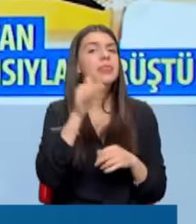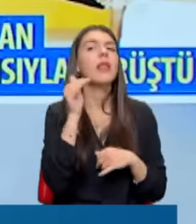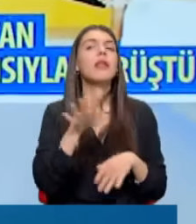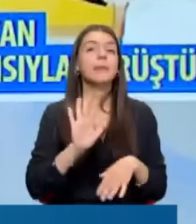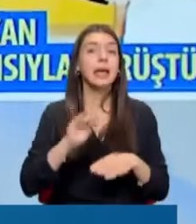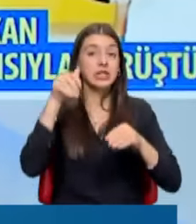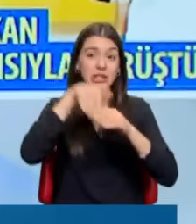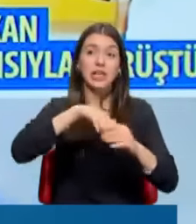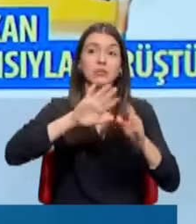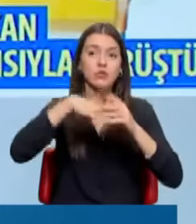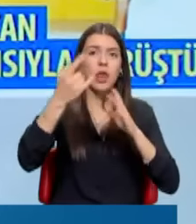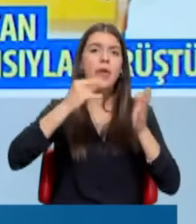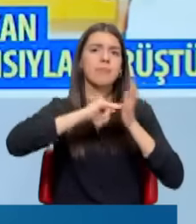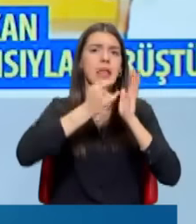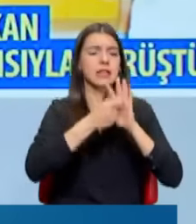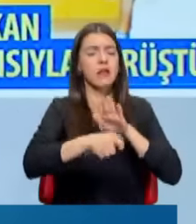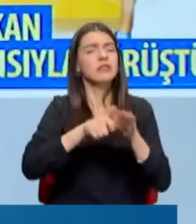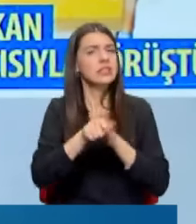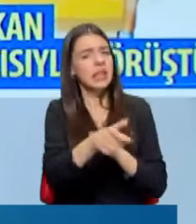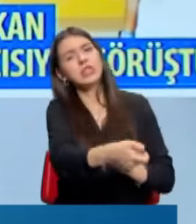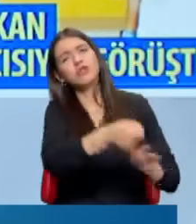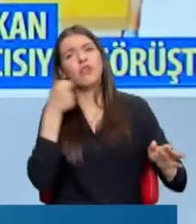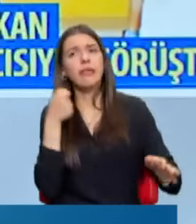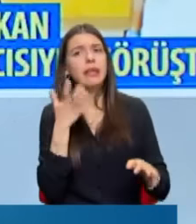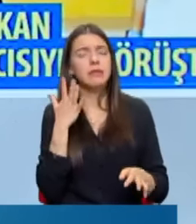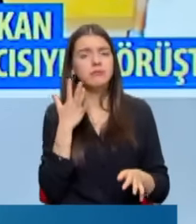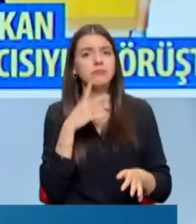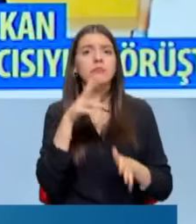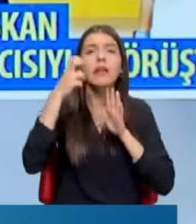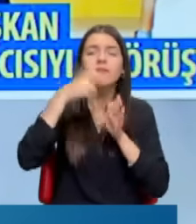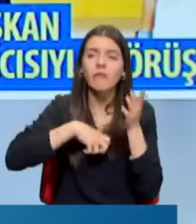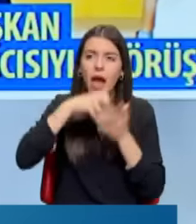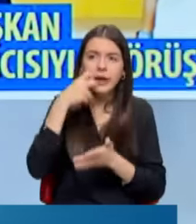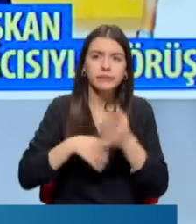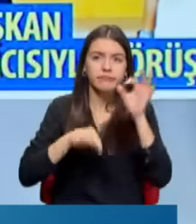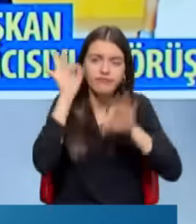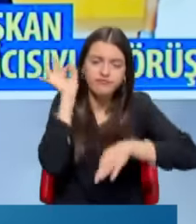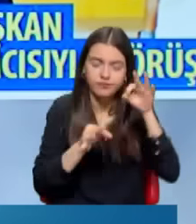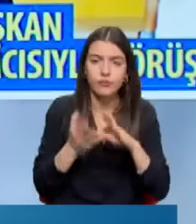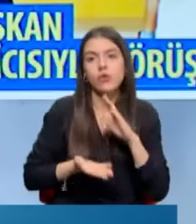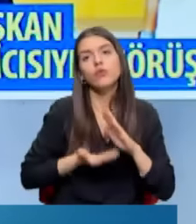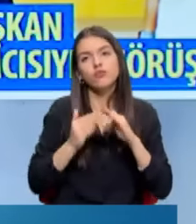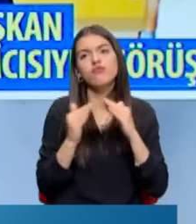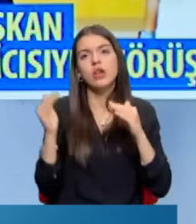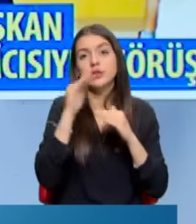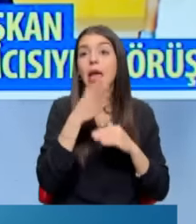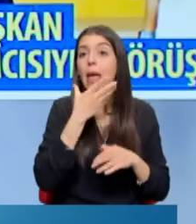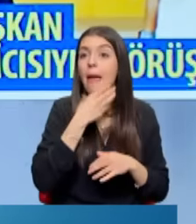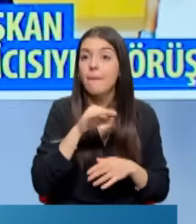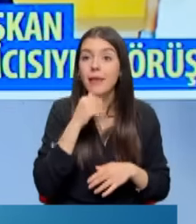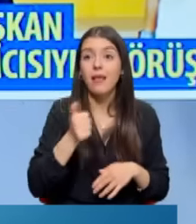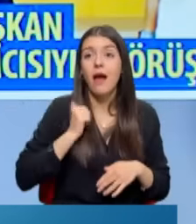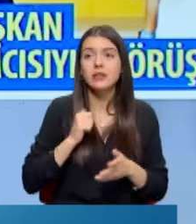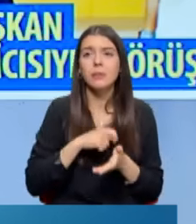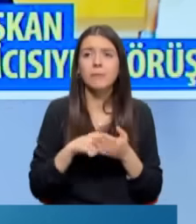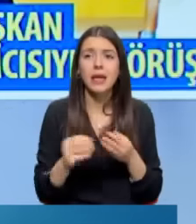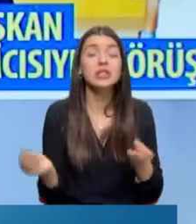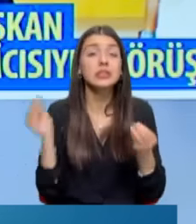sonra tasarruf silahını çekti. Vergi denetimlerini artıracaklarını belirtti. Emekliye ve asgari ücretliye yapılacak